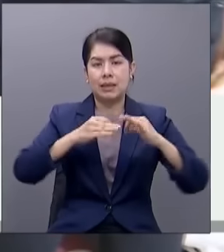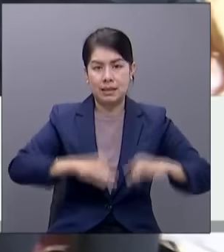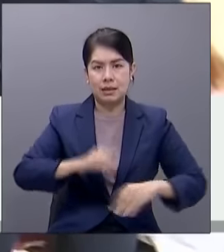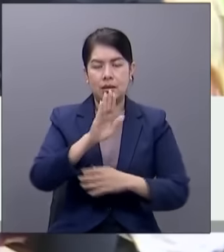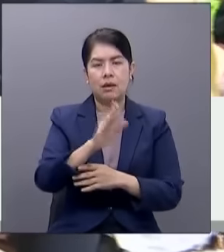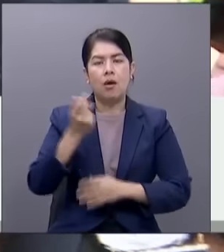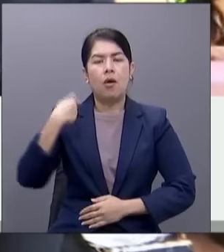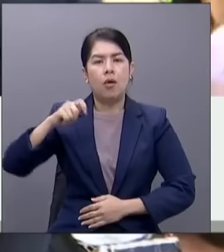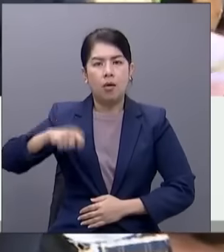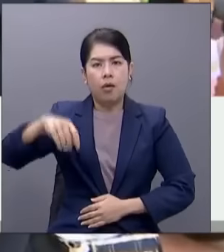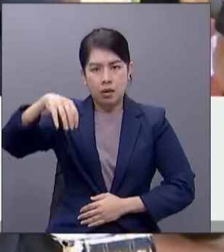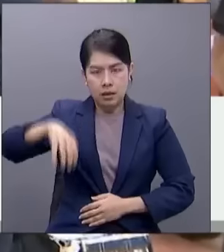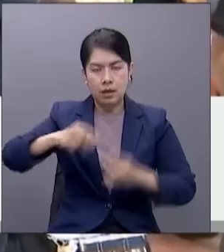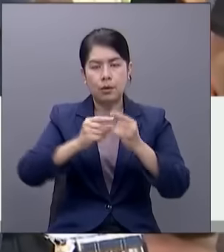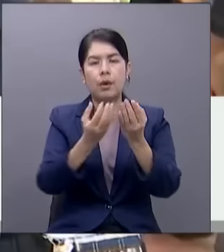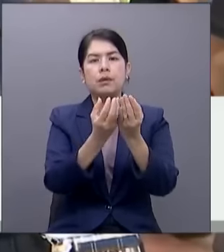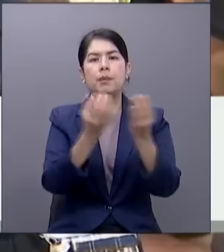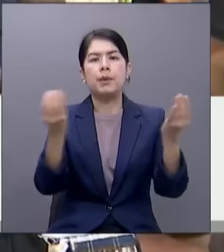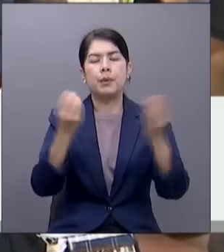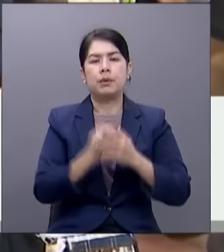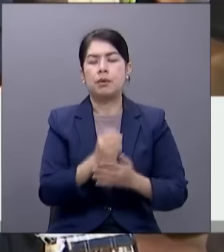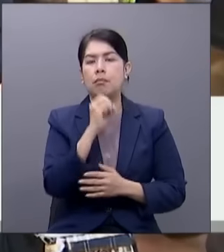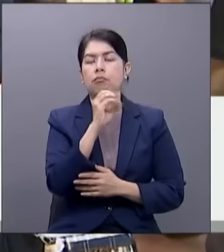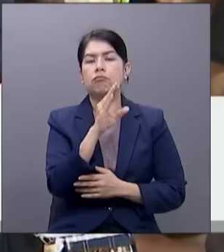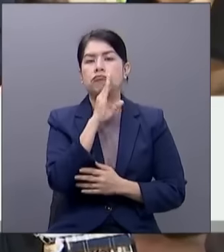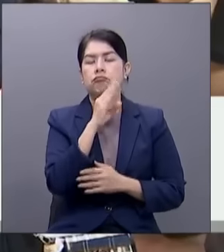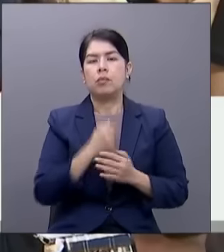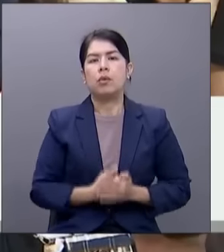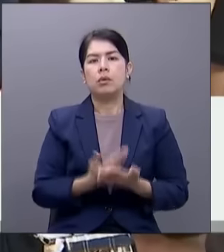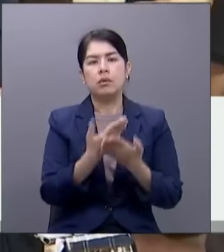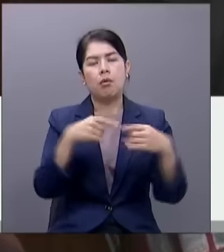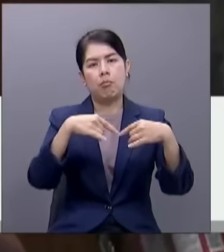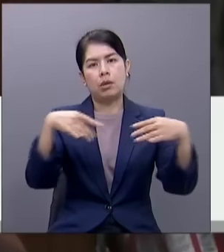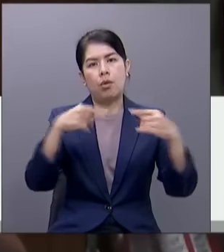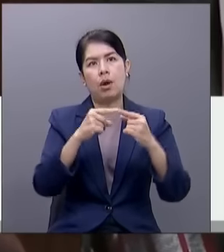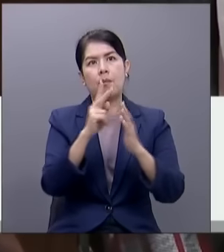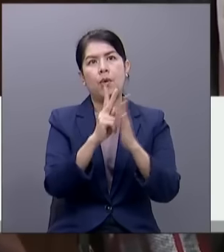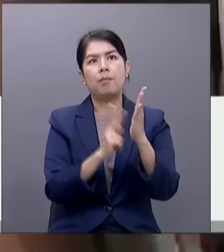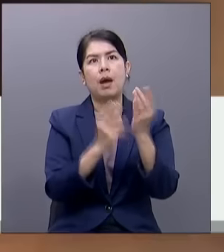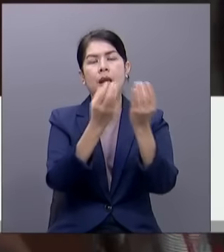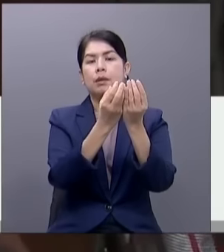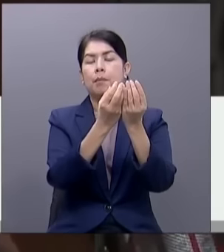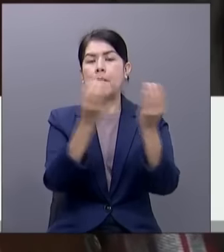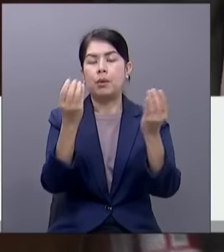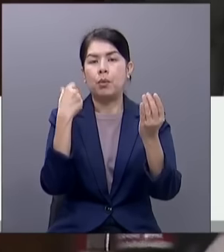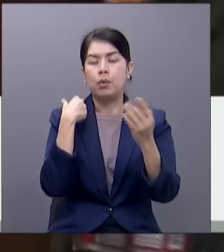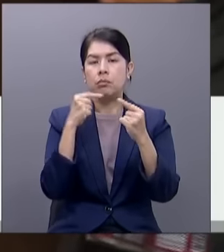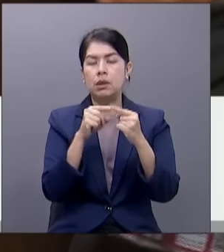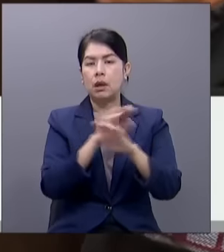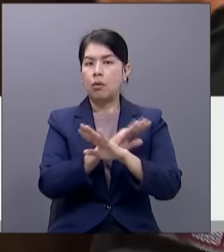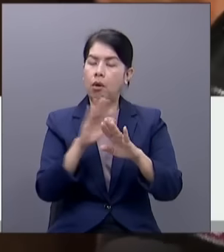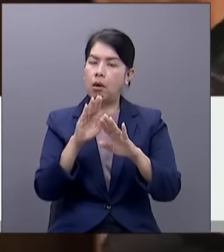ปฏิเสธตอบคำถามนะคะหากศาลชี้ว่ากฎหมายลูกนั้นขัดต่อรัฐธรรมนูญจะทำให้การเลือกสว.เป็นโมฆะหรือไม่